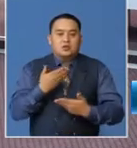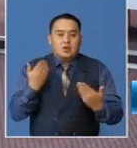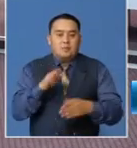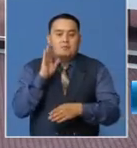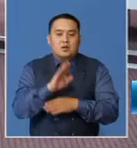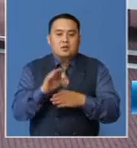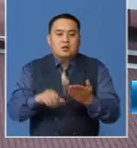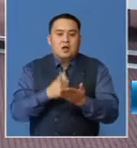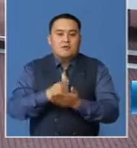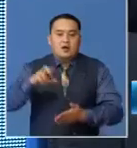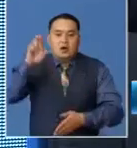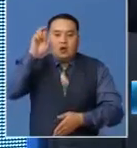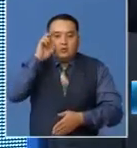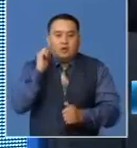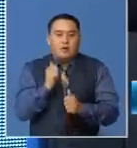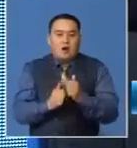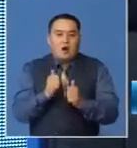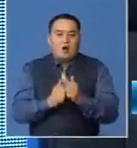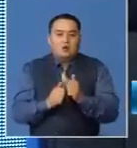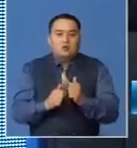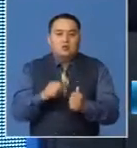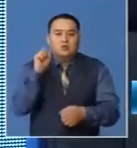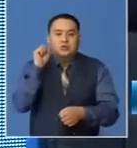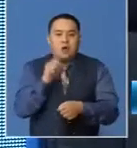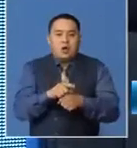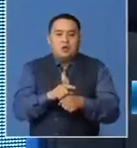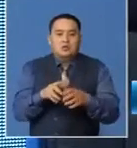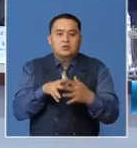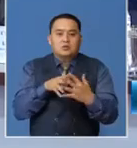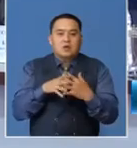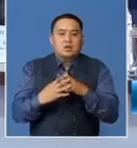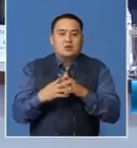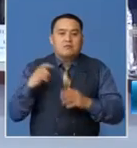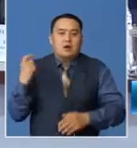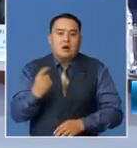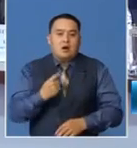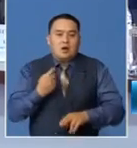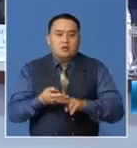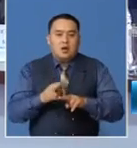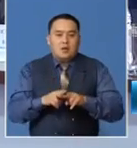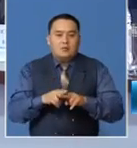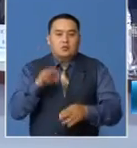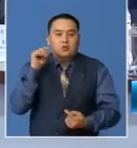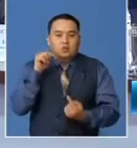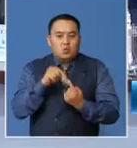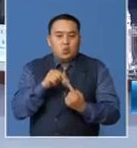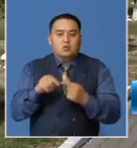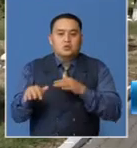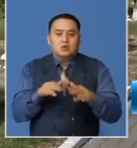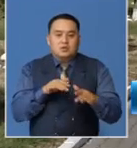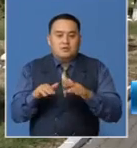посланиях президента страны народу, в каждом из которых ставятся задачи по развитию агропромышленного сектора. В нынешнем есть конкретный сигнал к